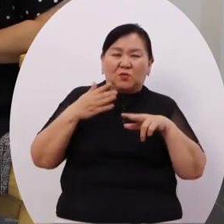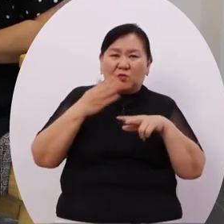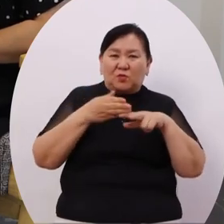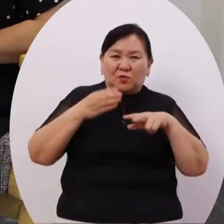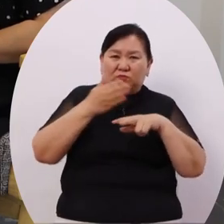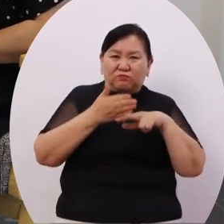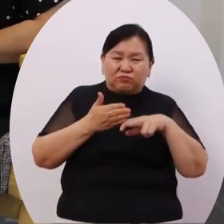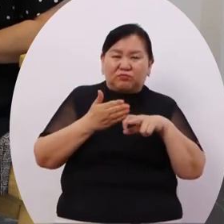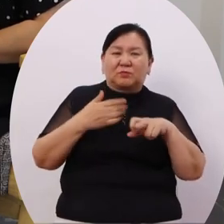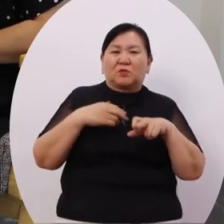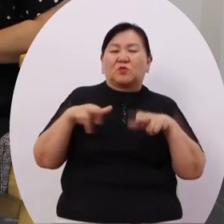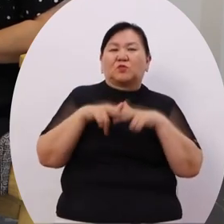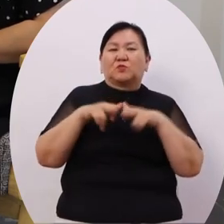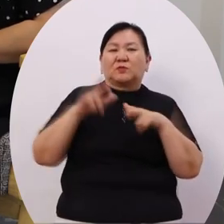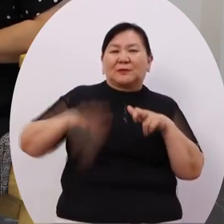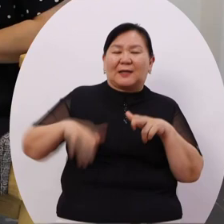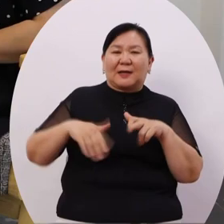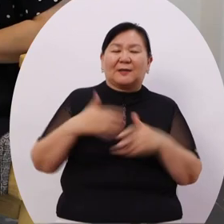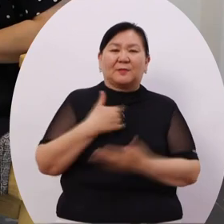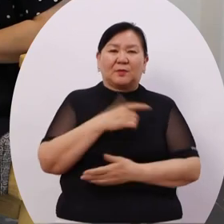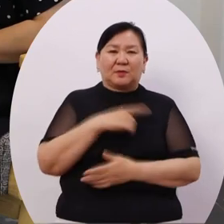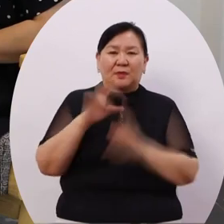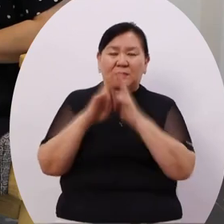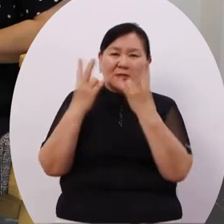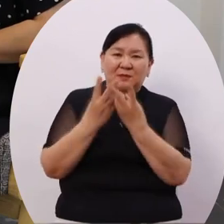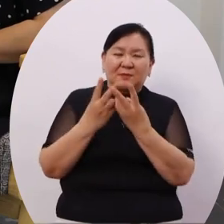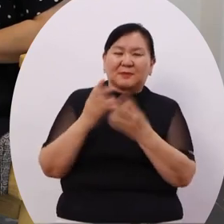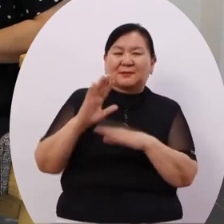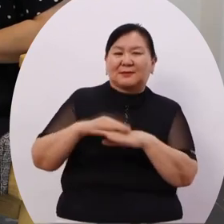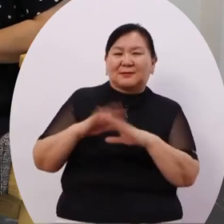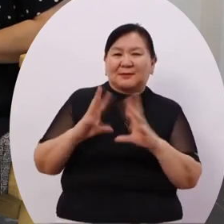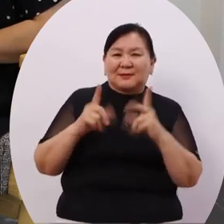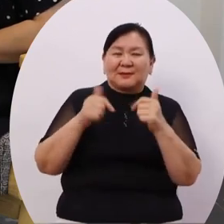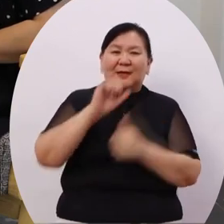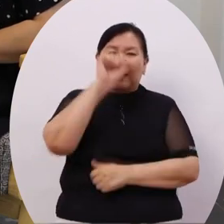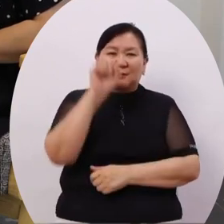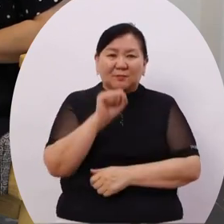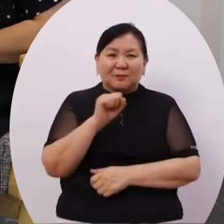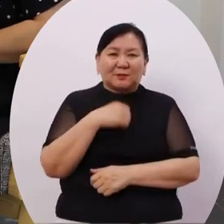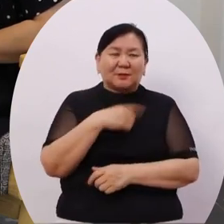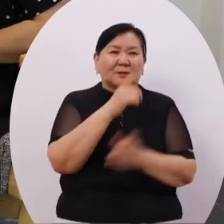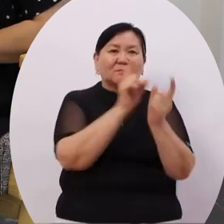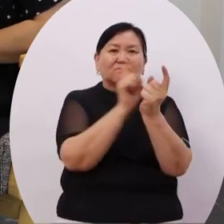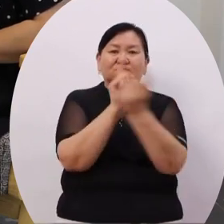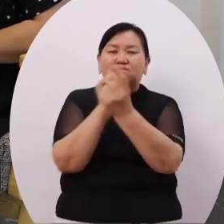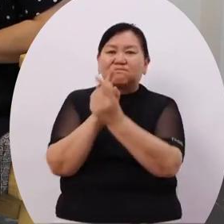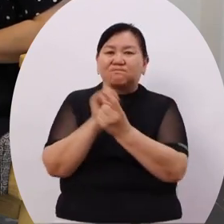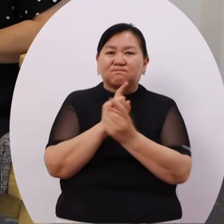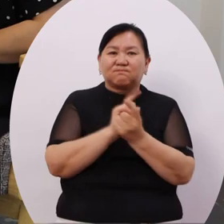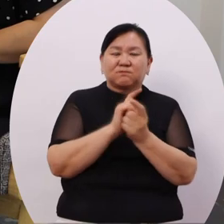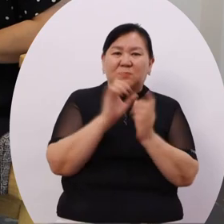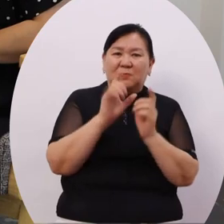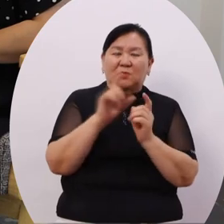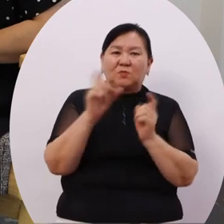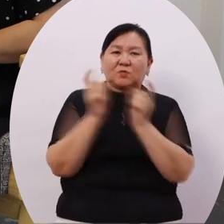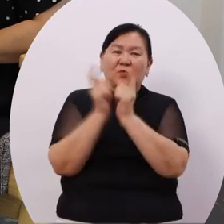дараа, ер нь хөгжлийн бэрхшээлтэй басны дараа нийгмийн сэргийн засаг асуудлаар энэ тэнд уулзалт хийгээд ингээд тийм